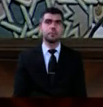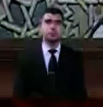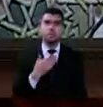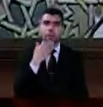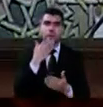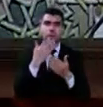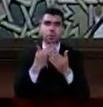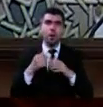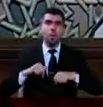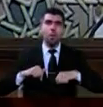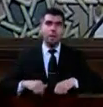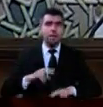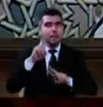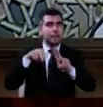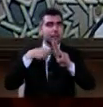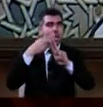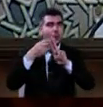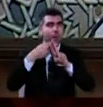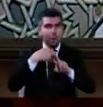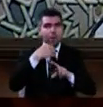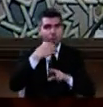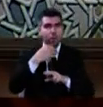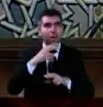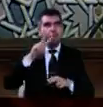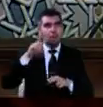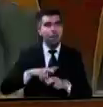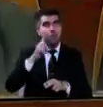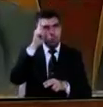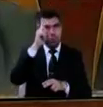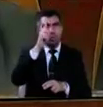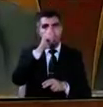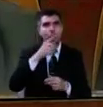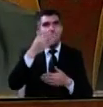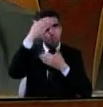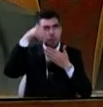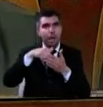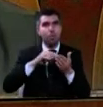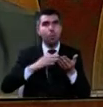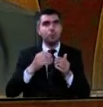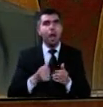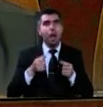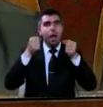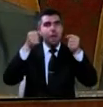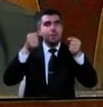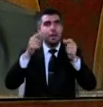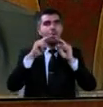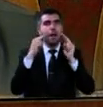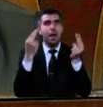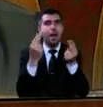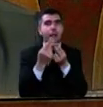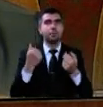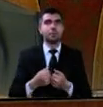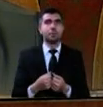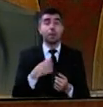شكرا سيد الوزير على جوابكم، ونتمنى ان يكون المغرب في الموعد. سيد الوزير، الحمد لله احلام مغربيه